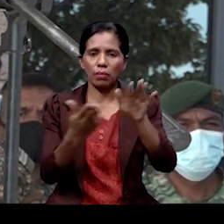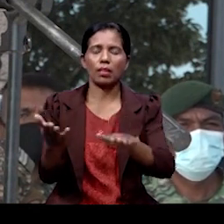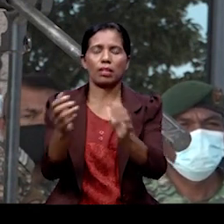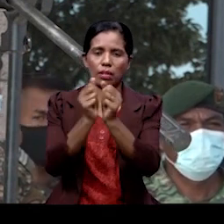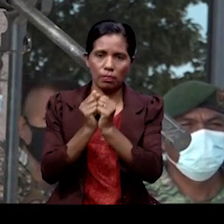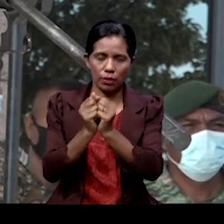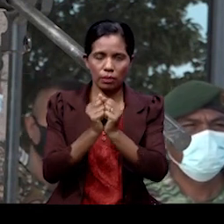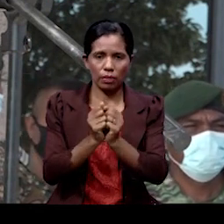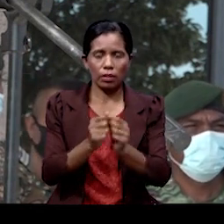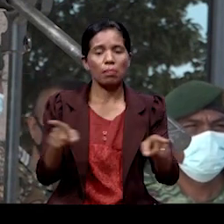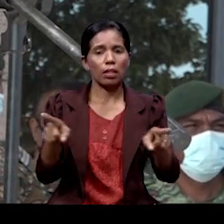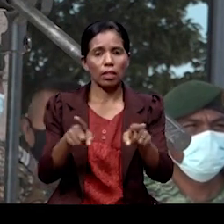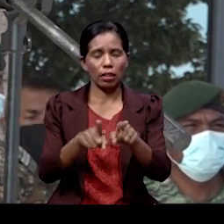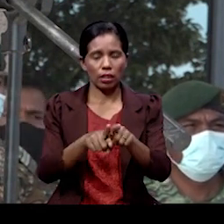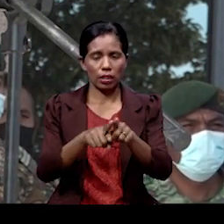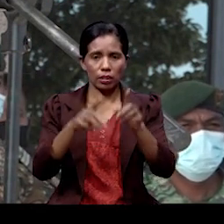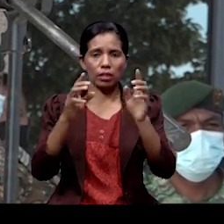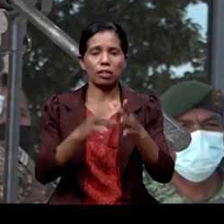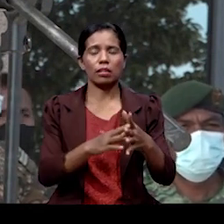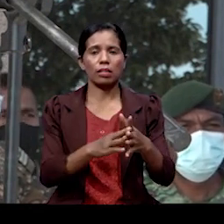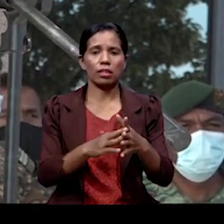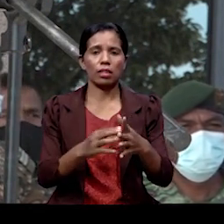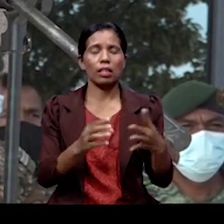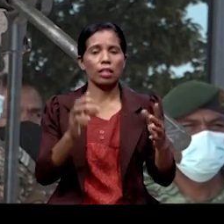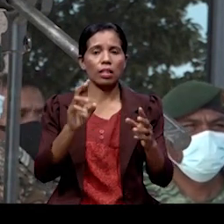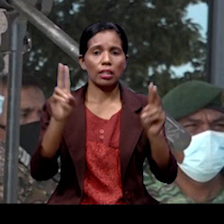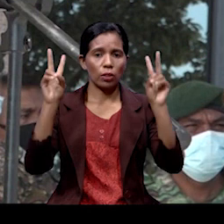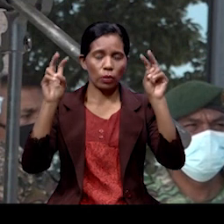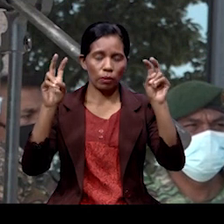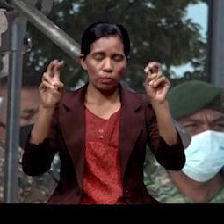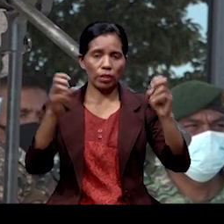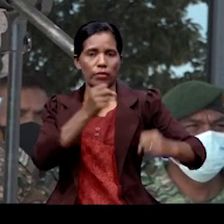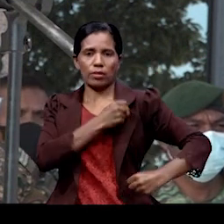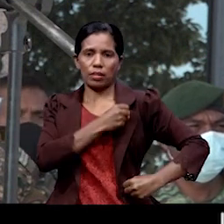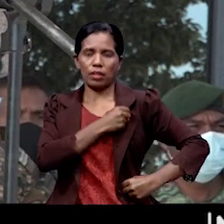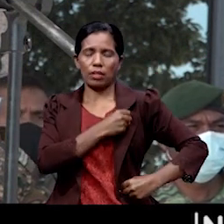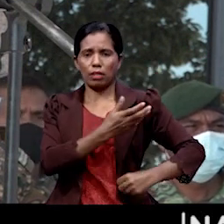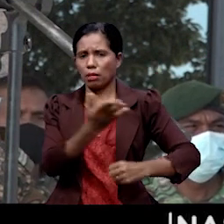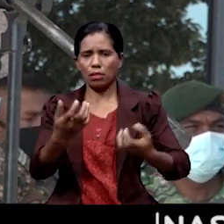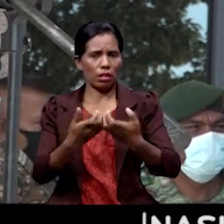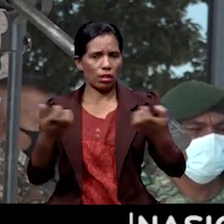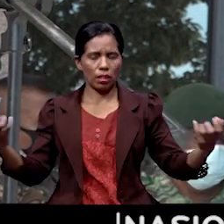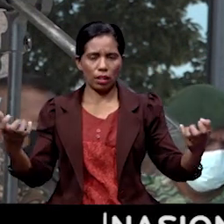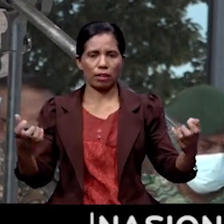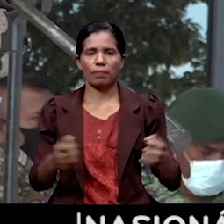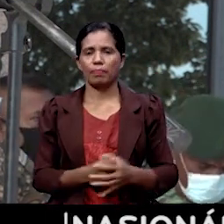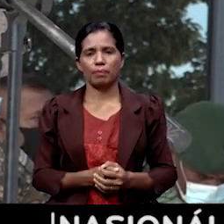ne principio valentil linia. La soe malu, la usik malu.